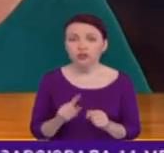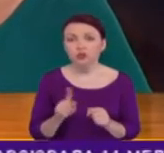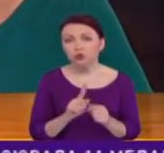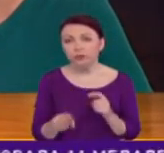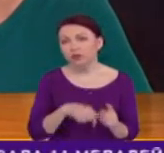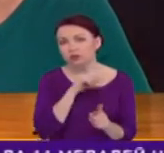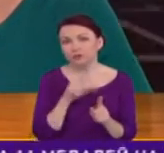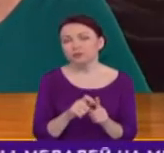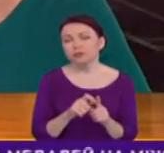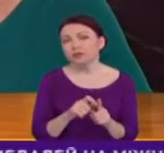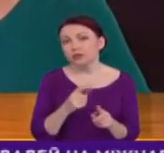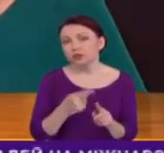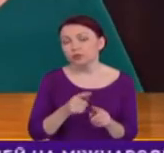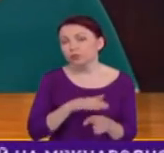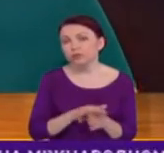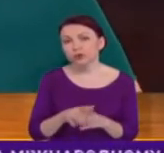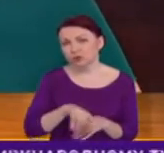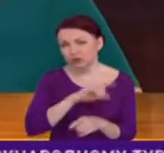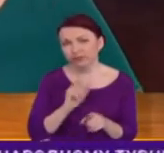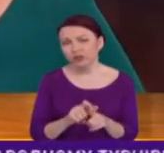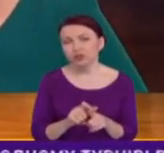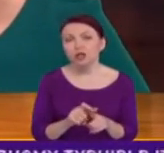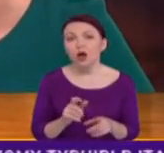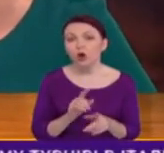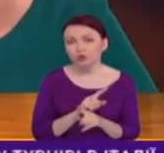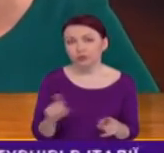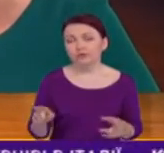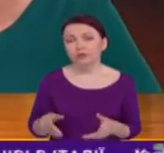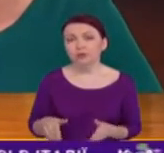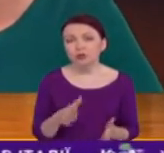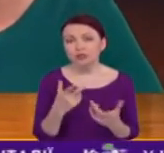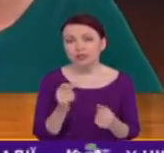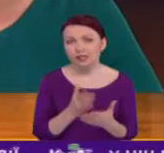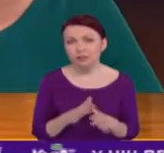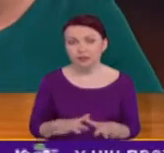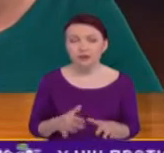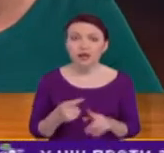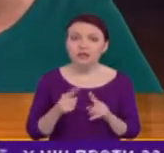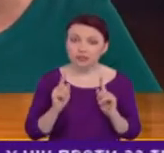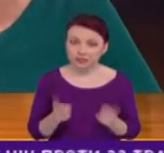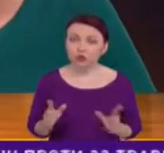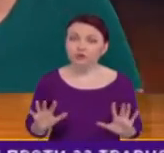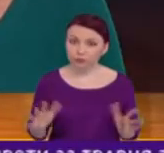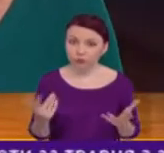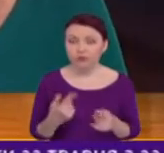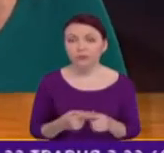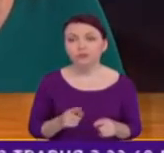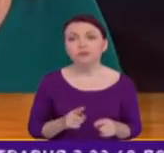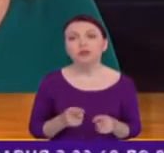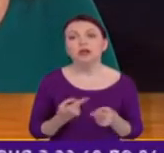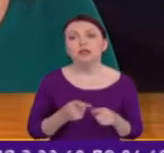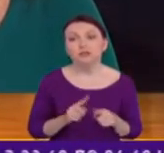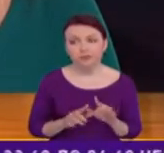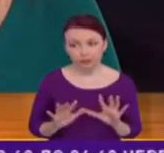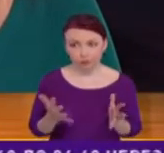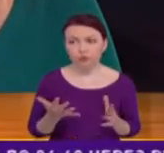до ладу і щоб повністю завершити, особливо на переїзді там, де є міст. Розкажіть, це дійсно відбудеться? Чи є такі розмови на транспортній комісії? Не тільки відбудеться,